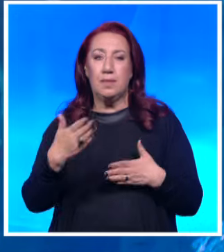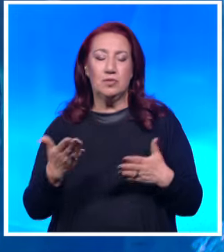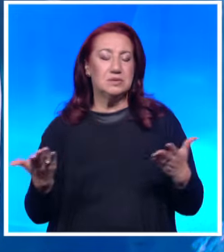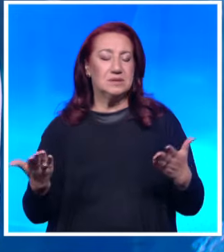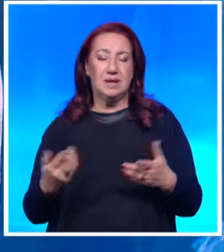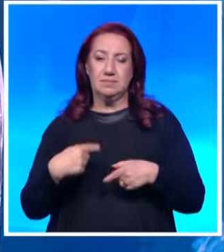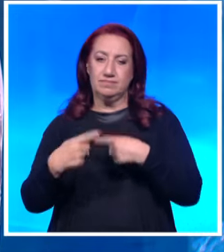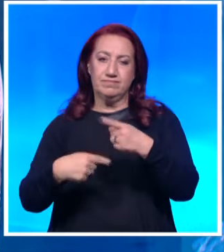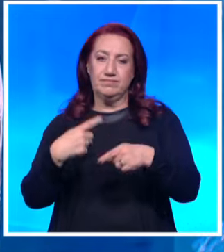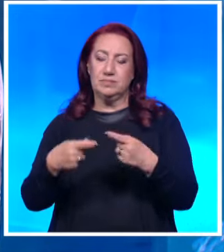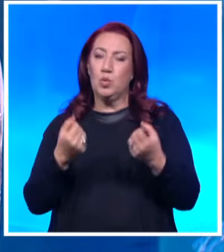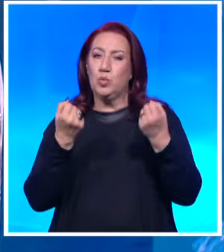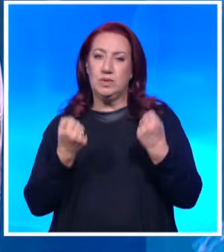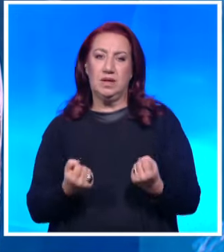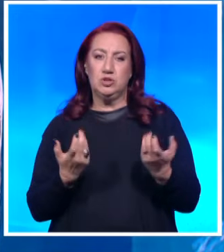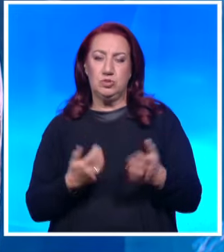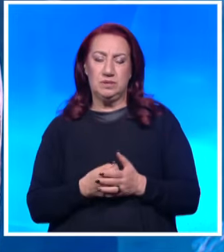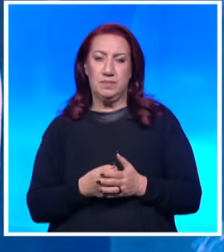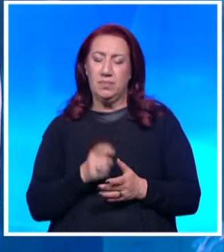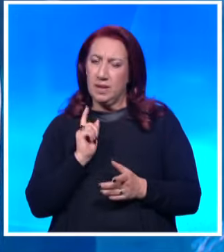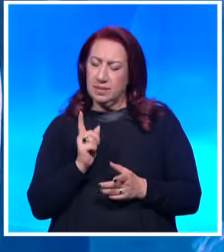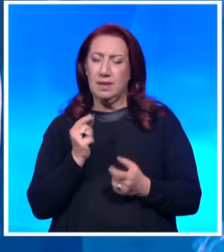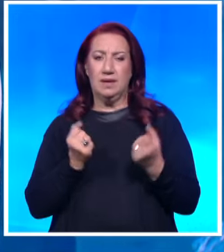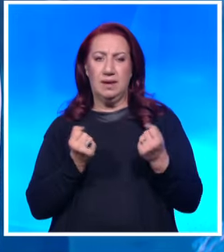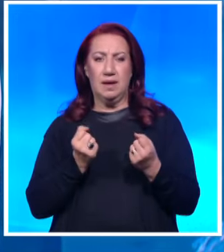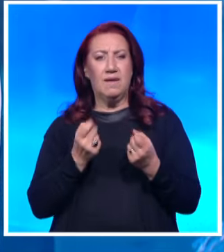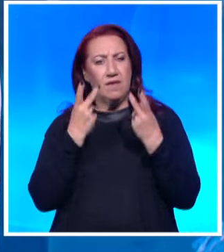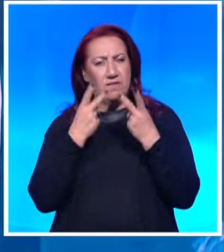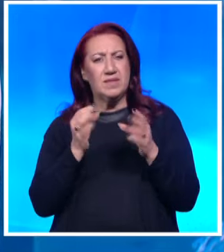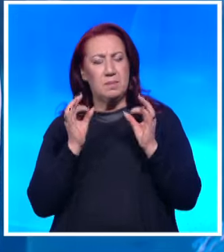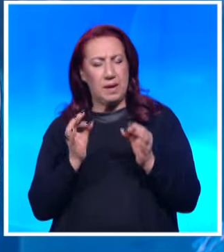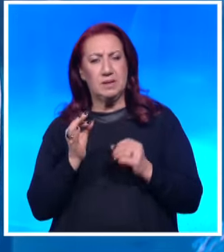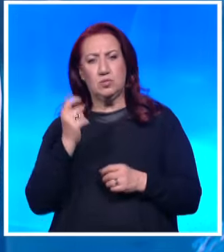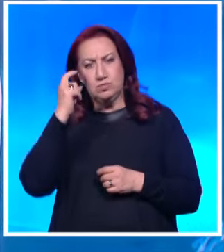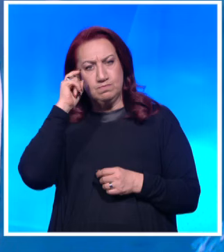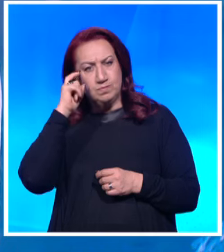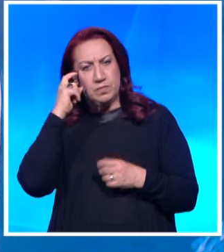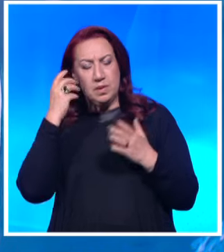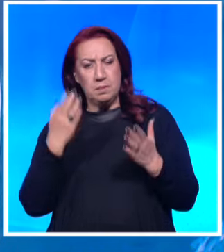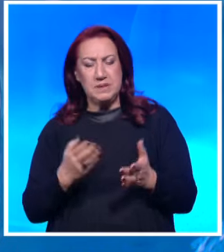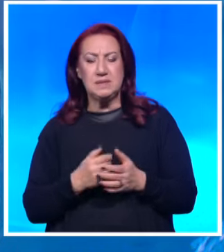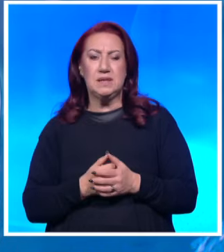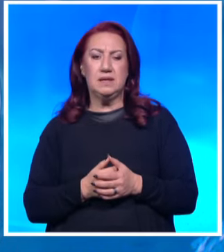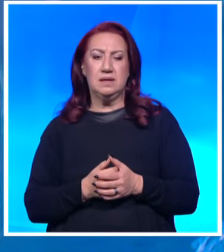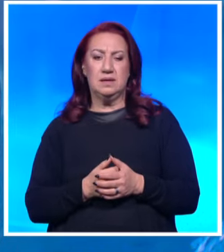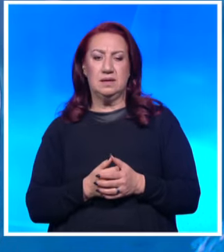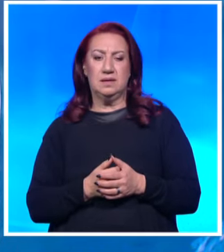много последствия след това. Нека да са внимателни, да размишляват и